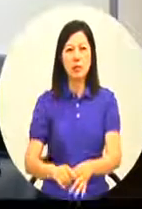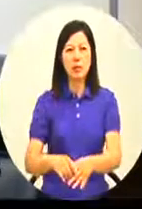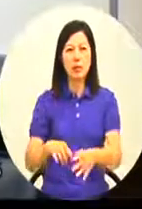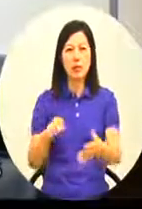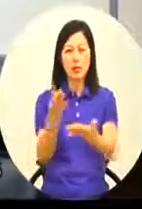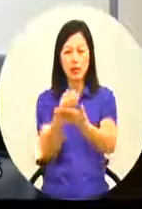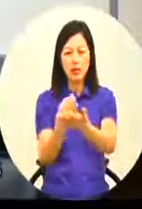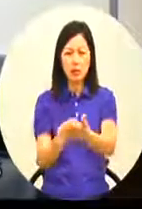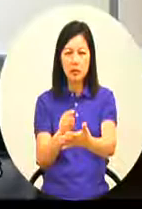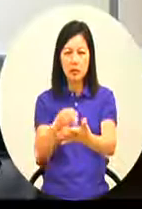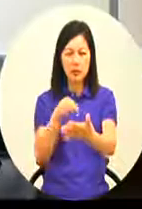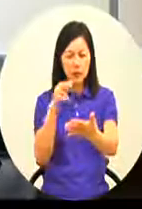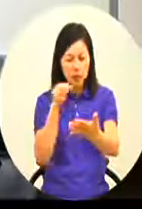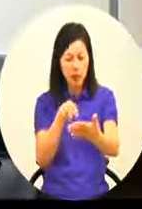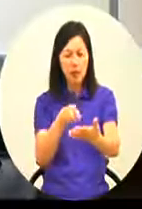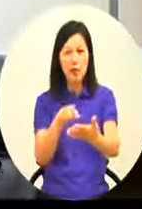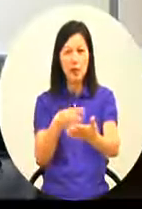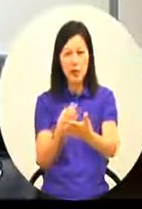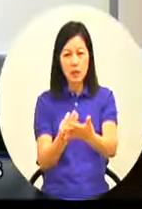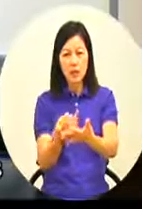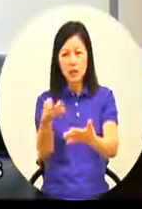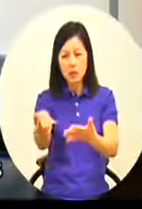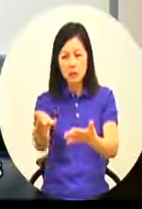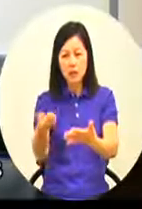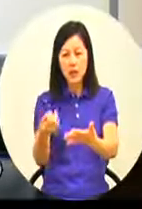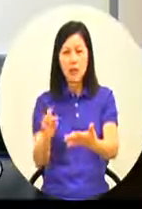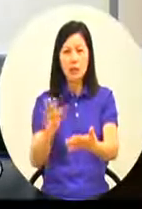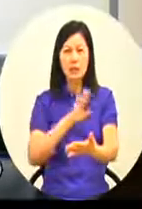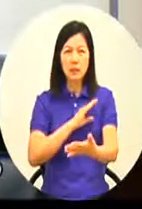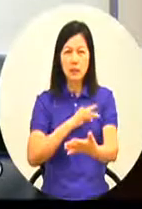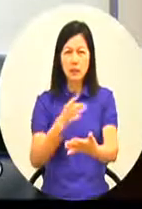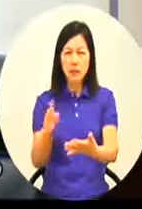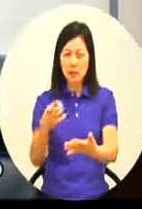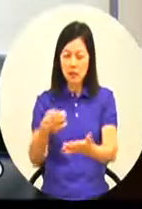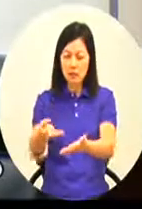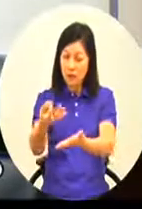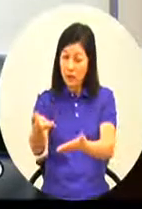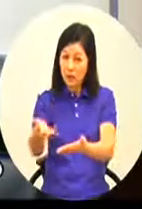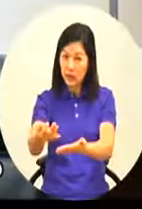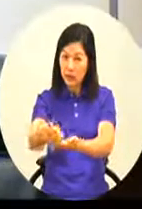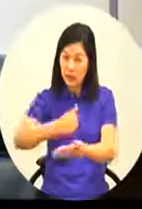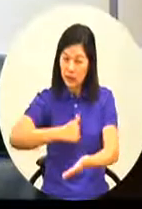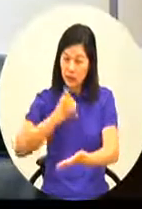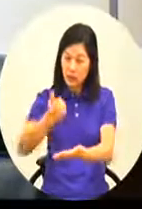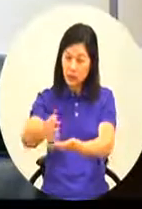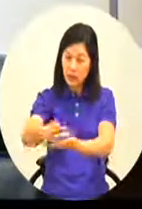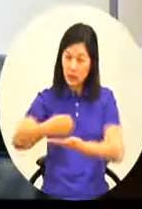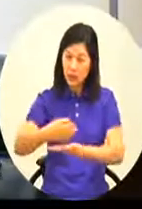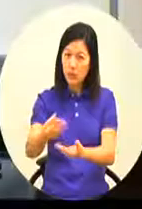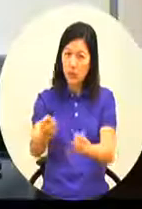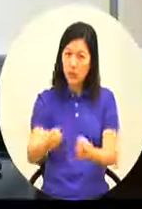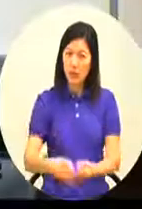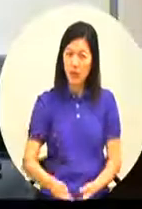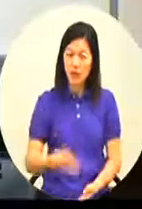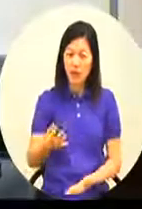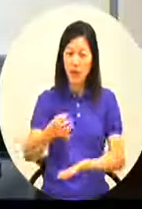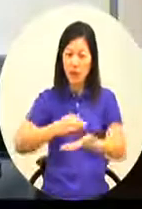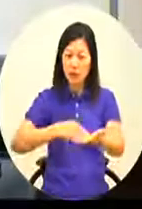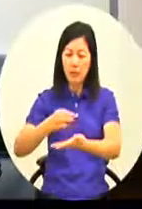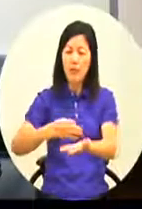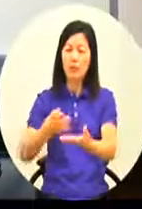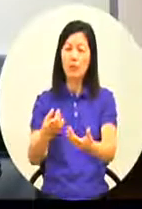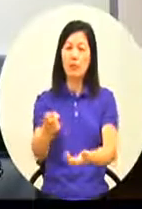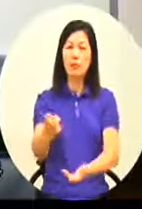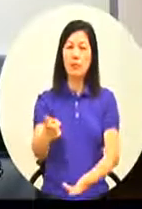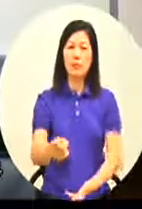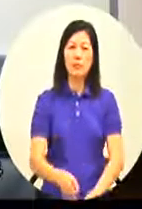格。我给你看，你有这的钱，要不然你有办法收这的钱吗？没，因为交易不出去，你懂